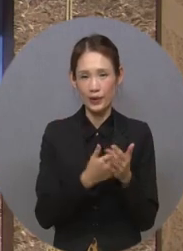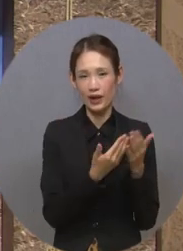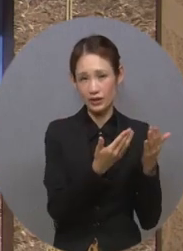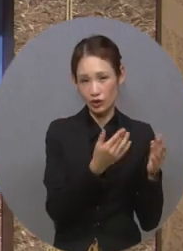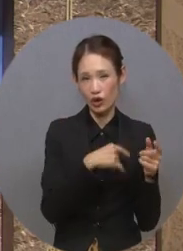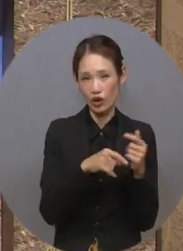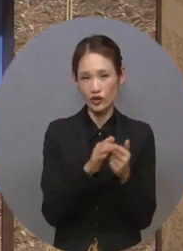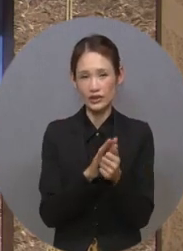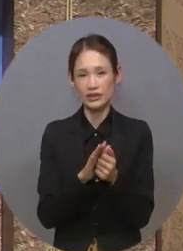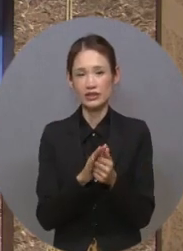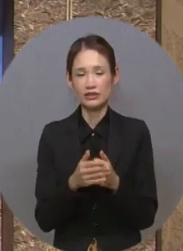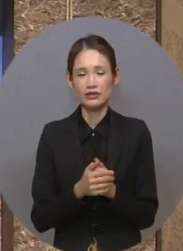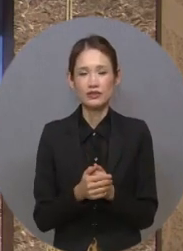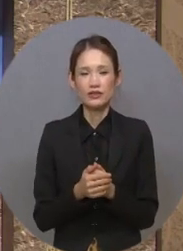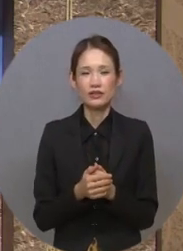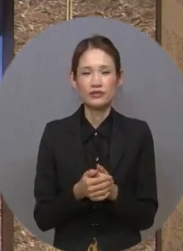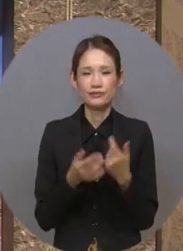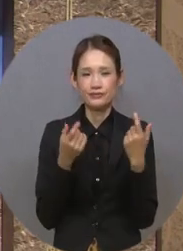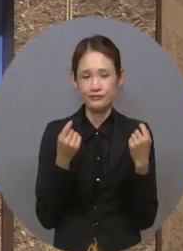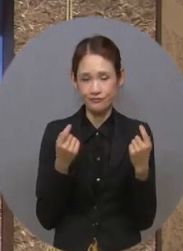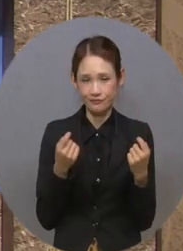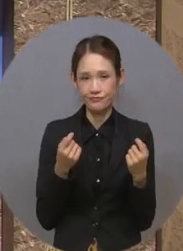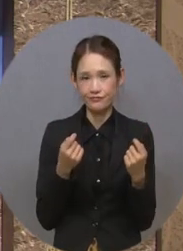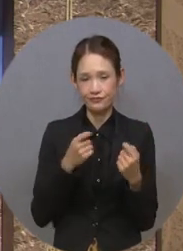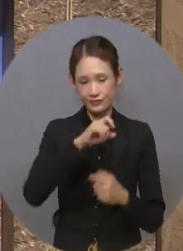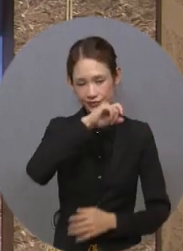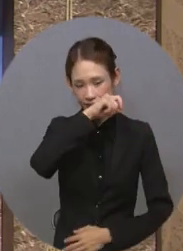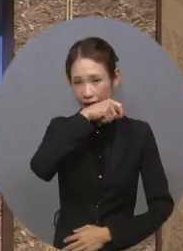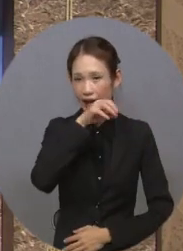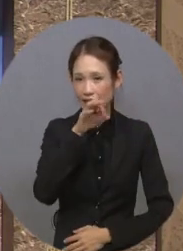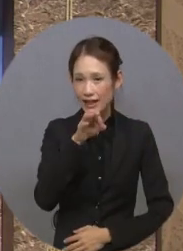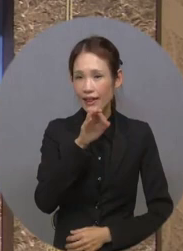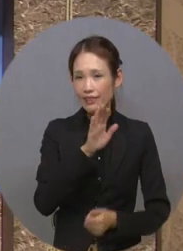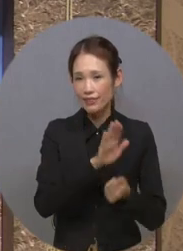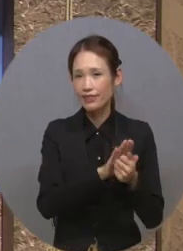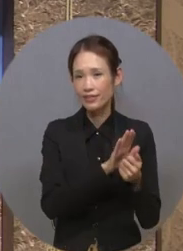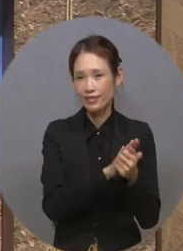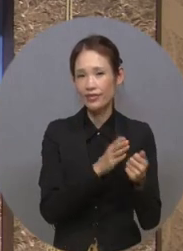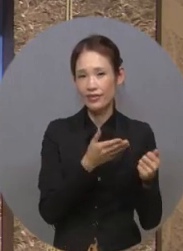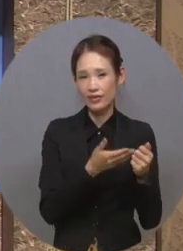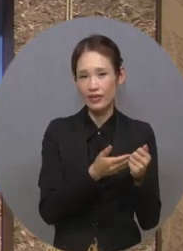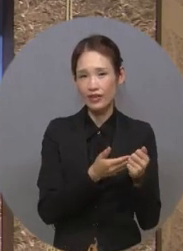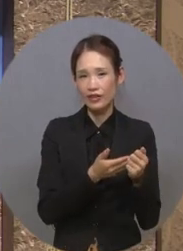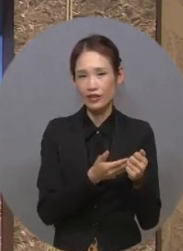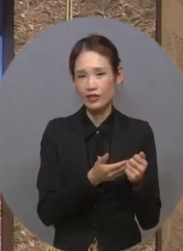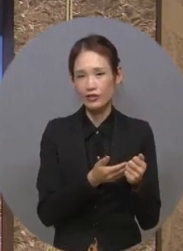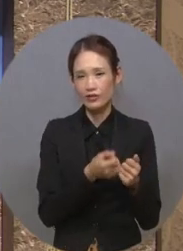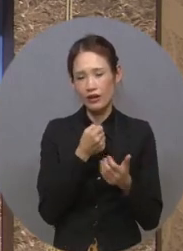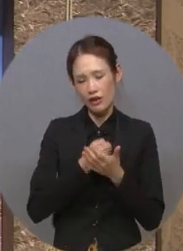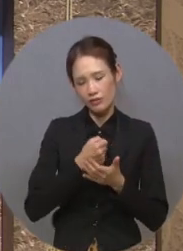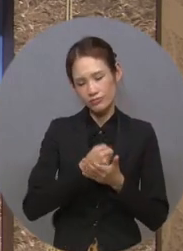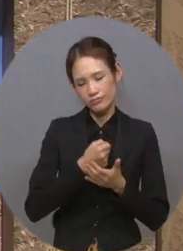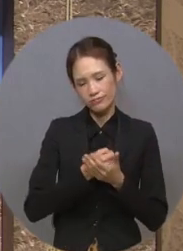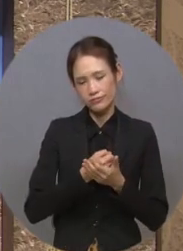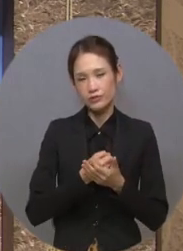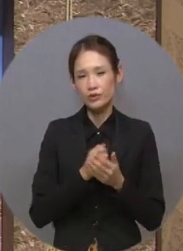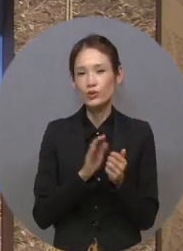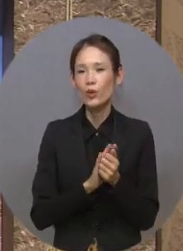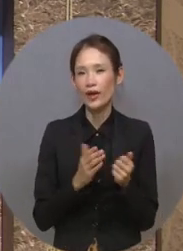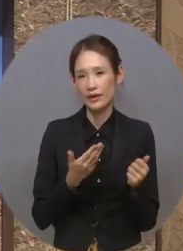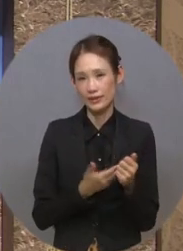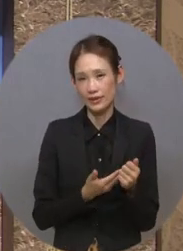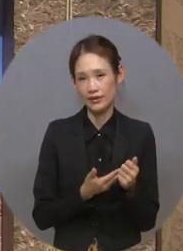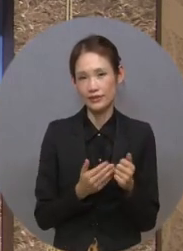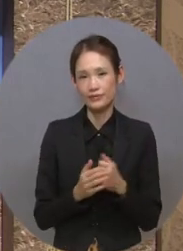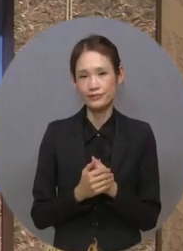드리고. 아. 네, 그래서 이제 그런 거 예산을 통해서 예. 어르신들이 좀 덜 섭섭하게 해주려고 네. 그렇게 하고 있고요. 네네.